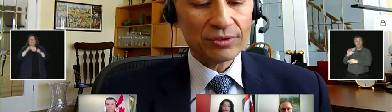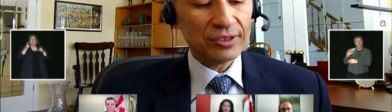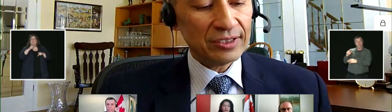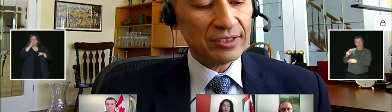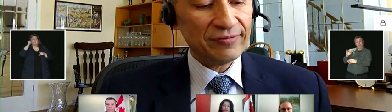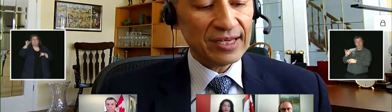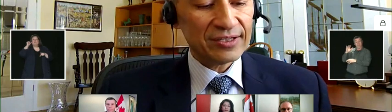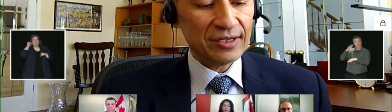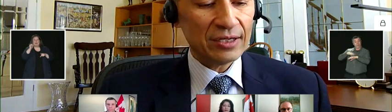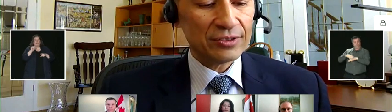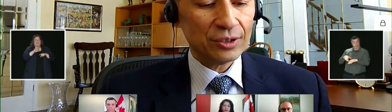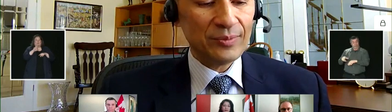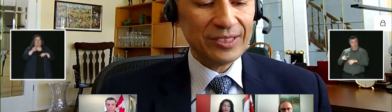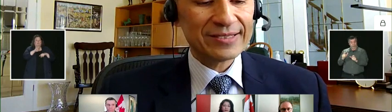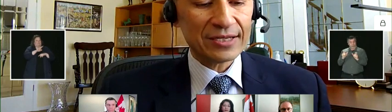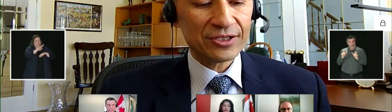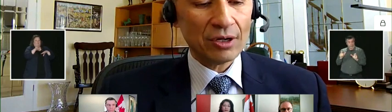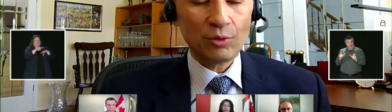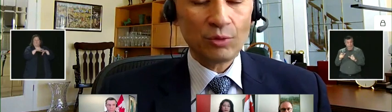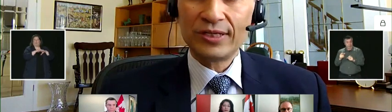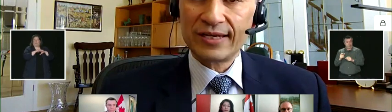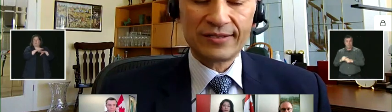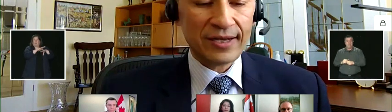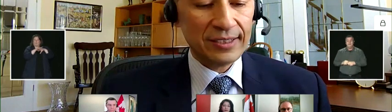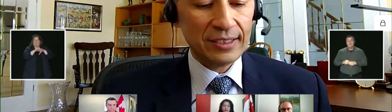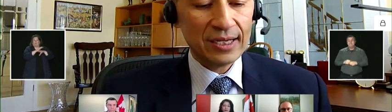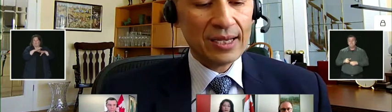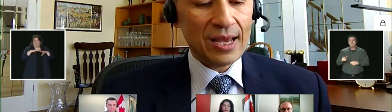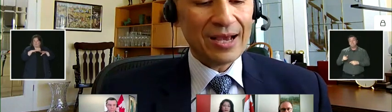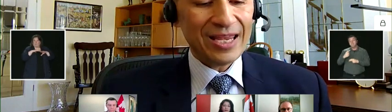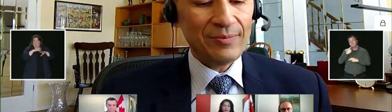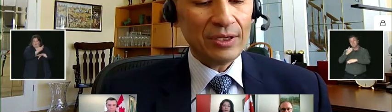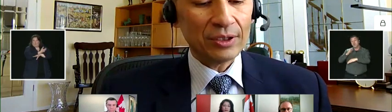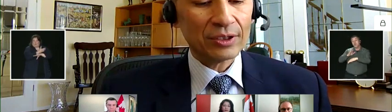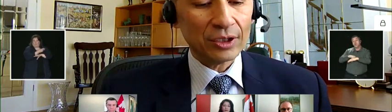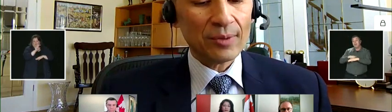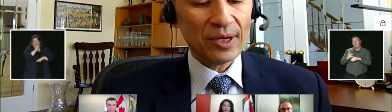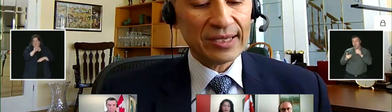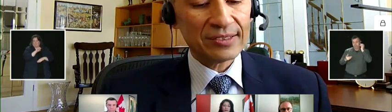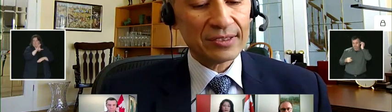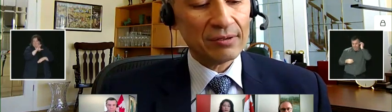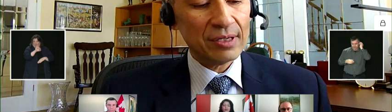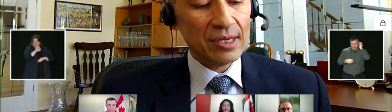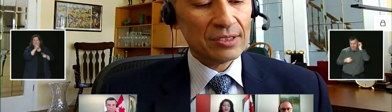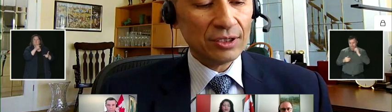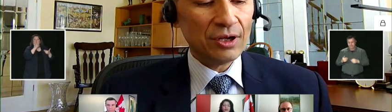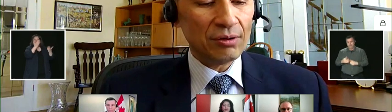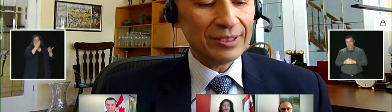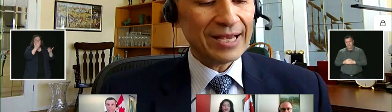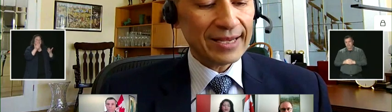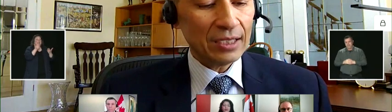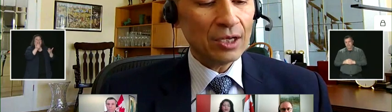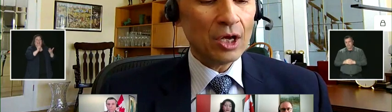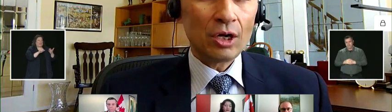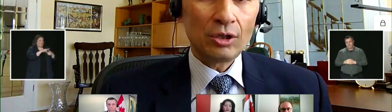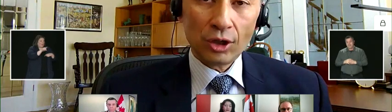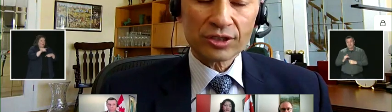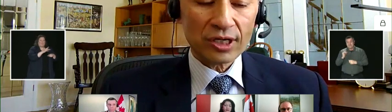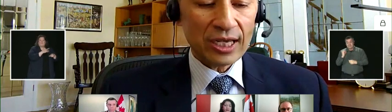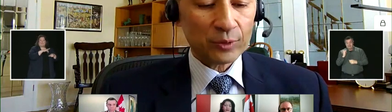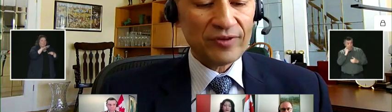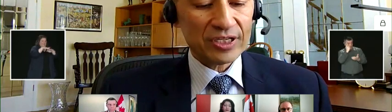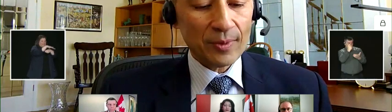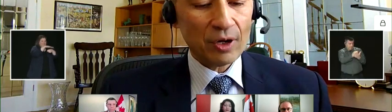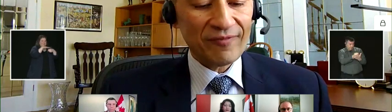Comité consultatif national sur l'immunisation, ou le CCNI, a émis une recommandation selon laquelle,